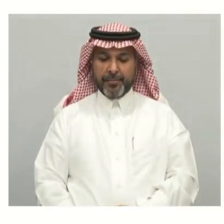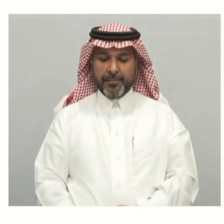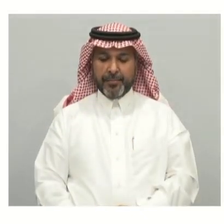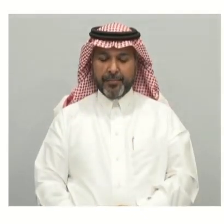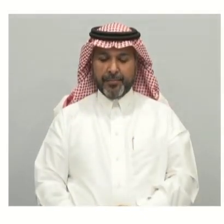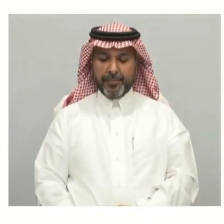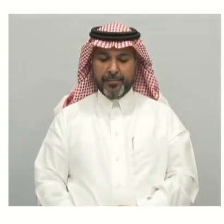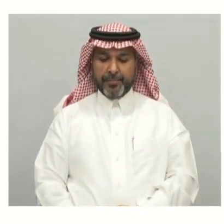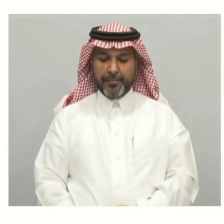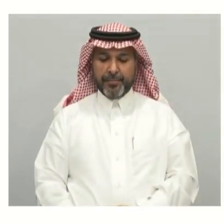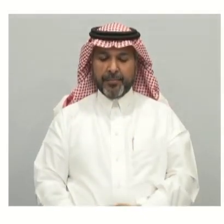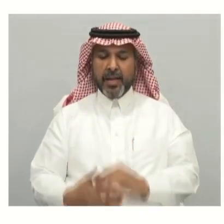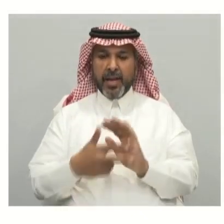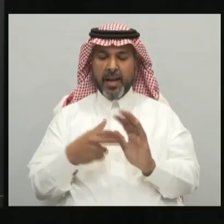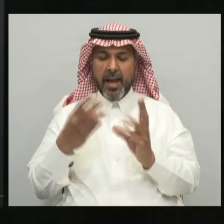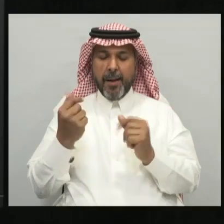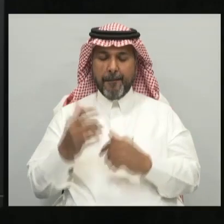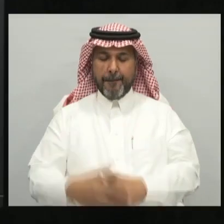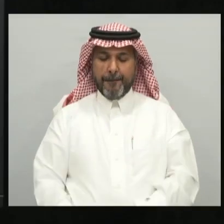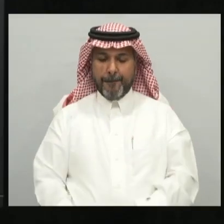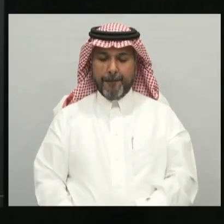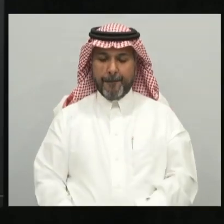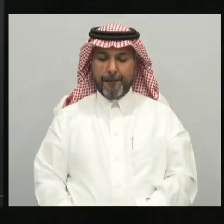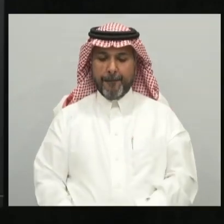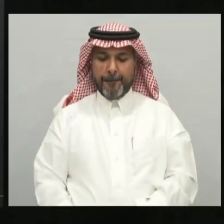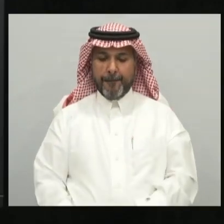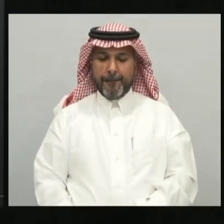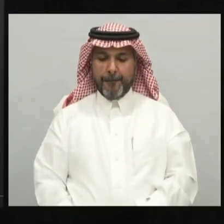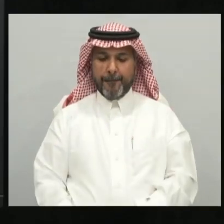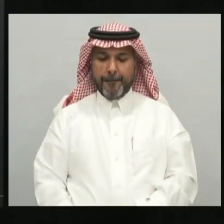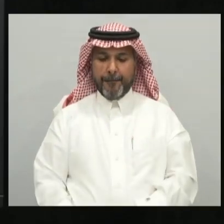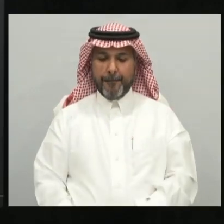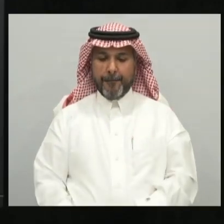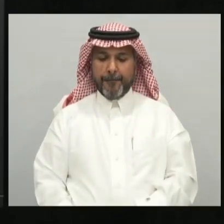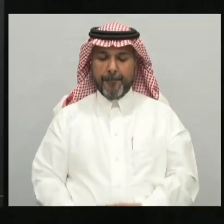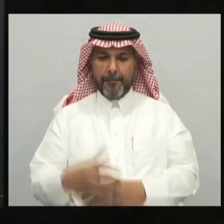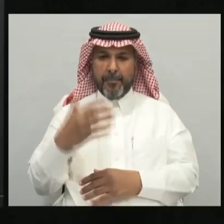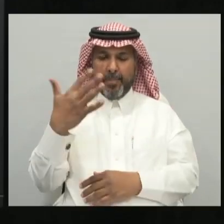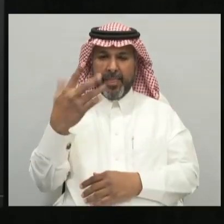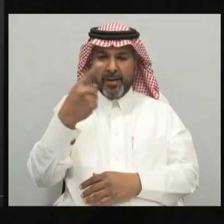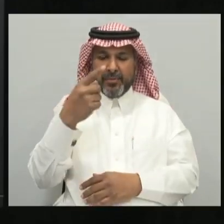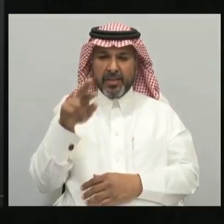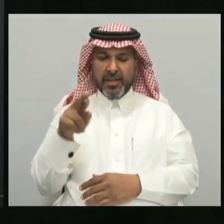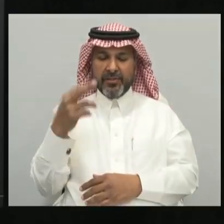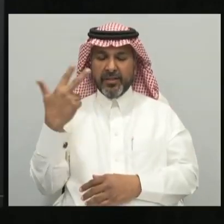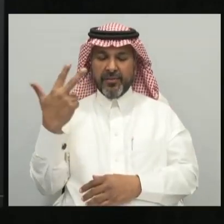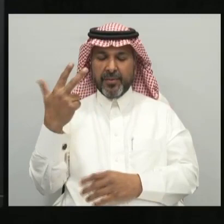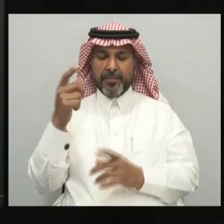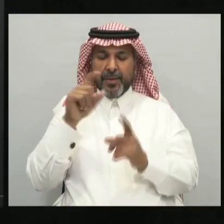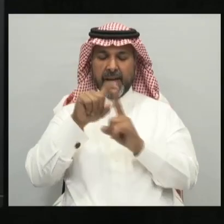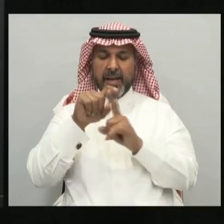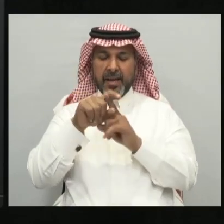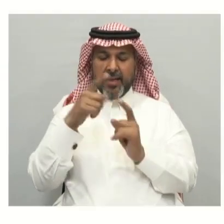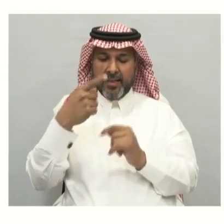مئه ما هو ناتج هذا الضرب نعم من حصل على اجابه 15% وثمانيه من عشره